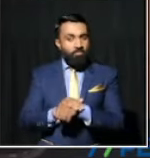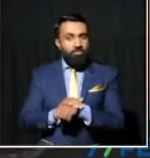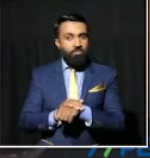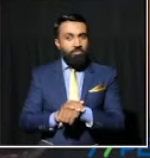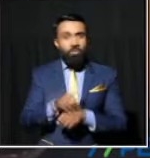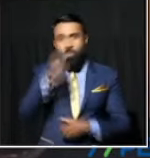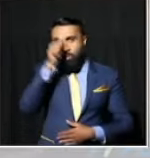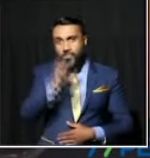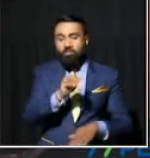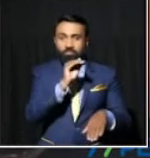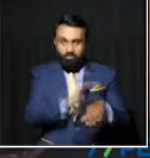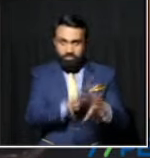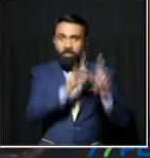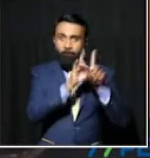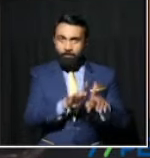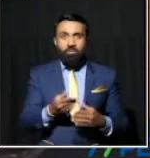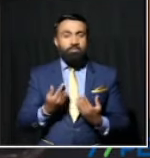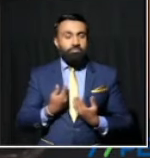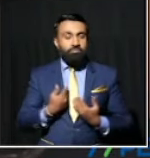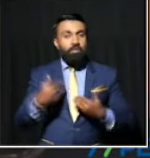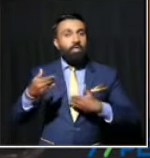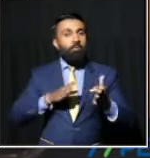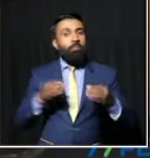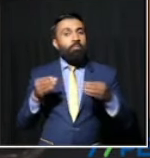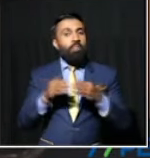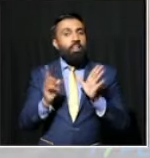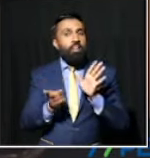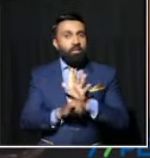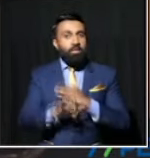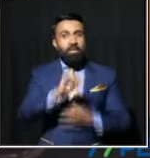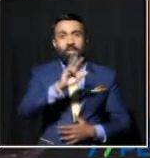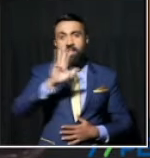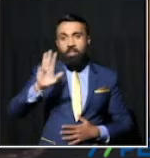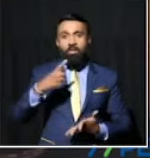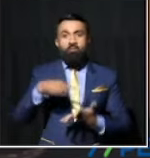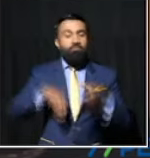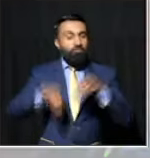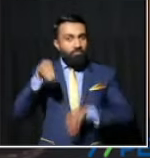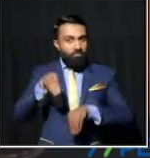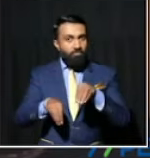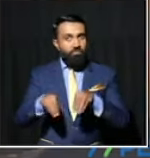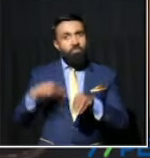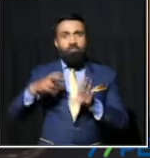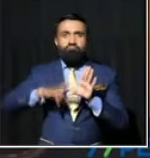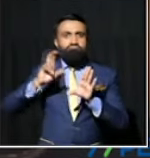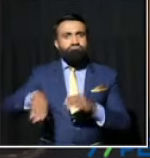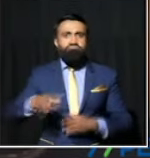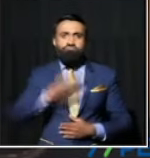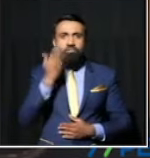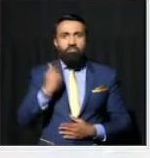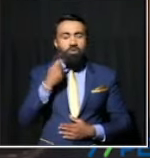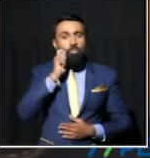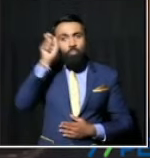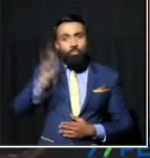අල්ලලා දුන්නට මේකද කරන්නේ? මම කැබිනට් මණ්ඩලයේ ඉන්නේ 169 ජනවරමත් එක්ක. එතුමාට පුළුවන් ඕනනම් මාව අයින් කරන්න. මම ඉන්නේ මහජනයාගේ